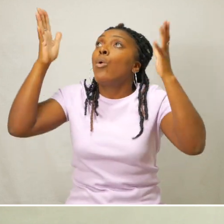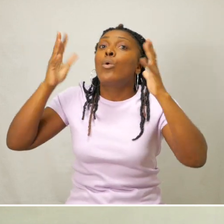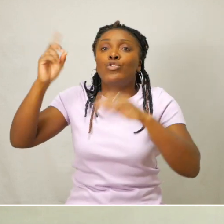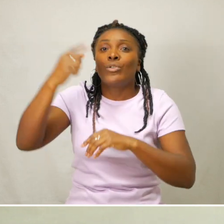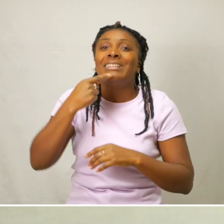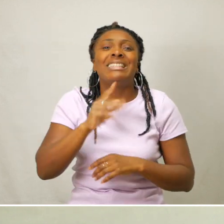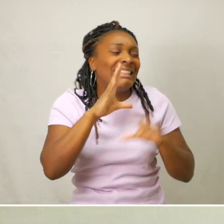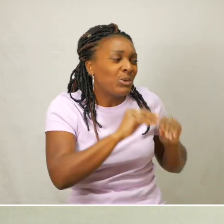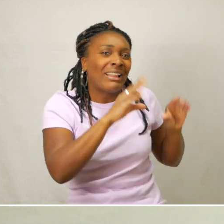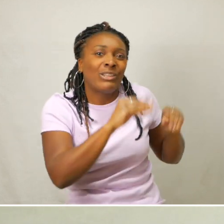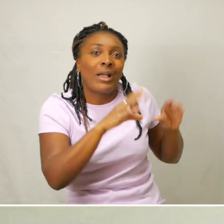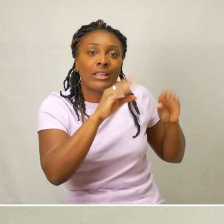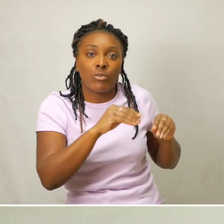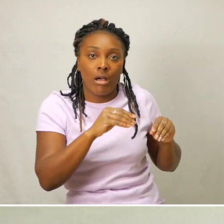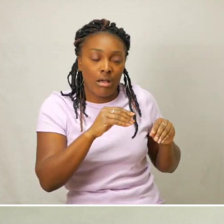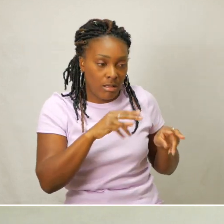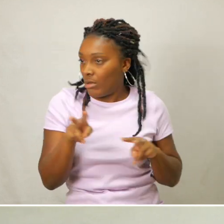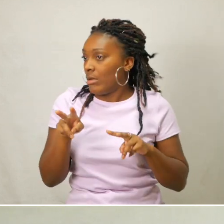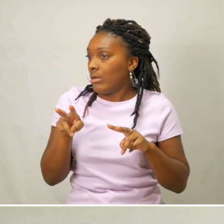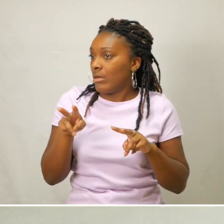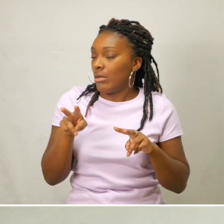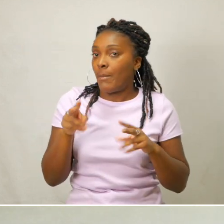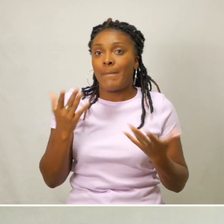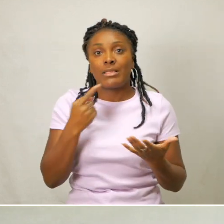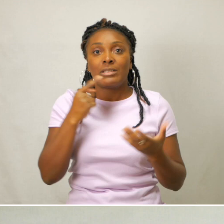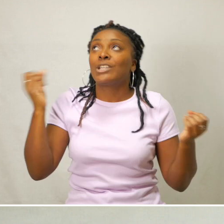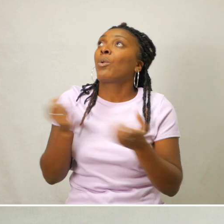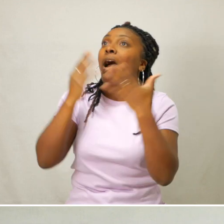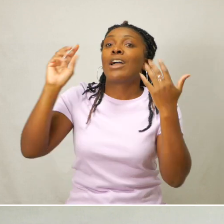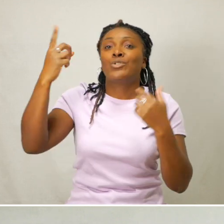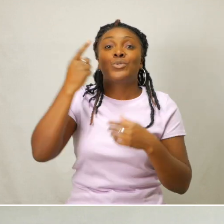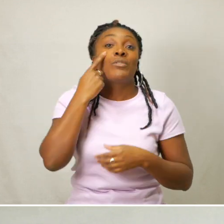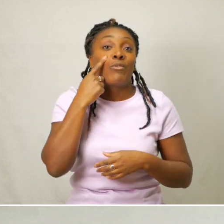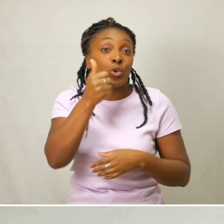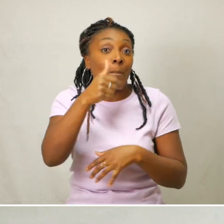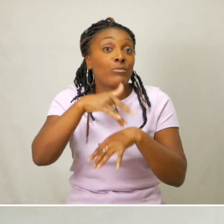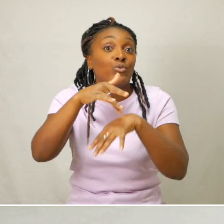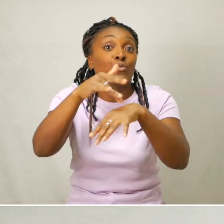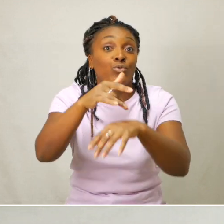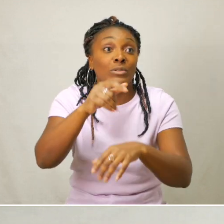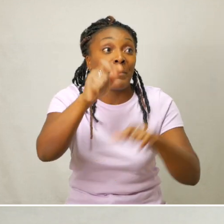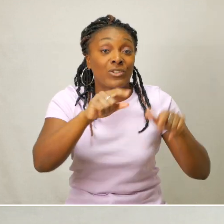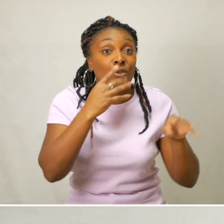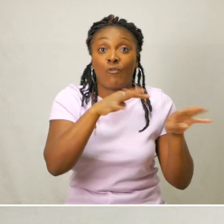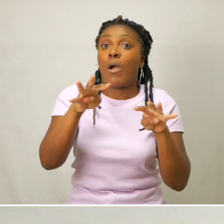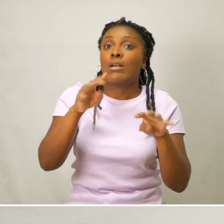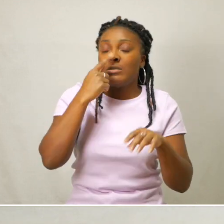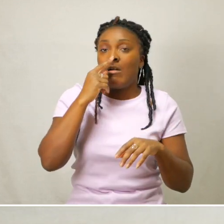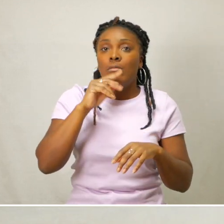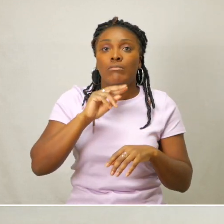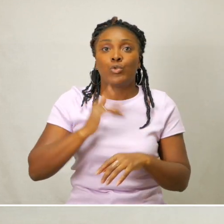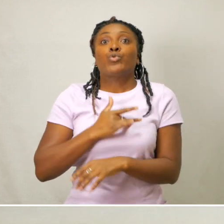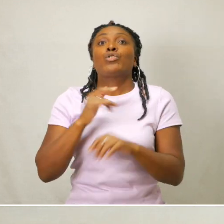gloire à Dieu. Ça veut dire que ce que tu vas vivre là va entraîner les autres à changer d'état d'esprit. Donc ce n'est pas seulement pour toi, mais